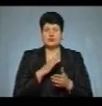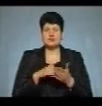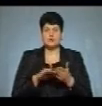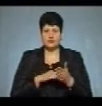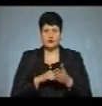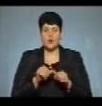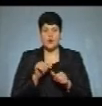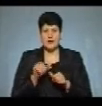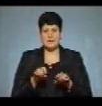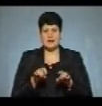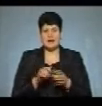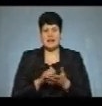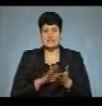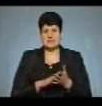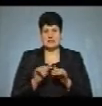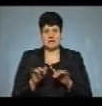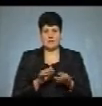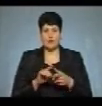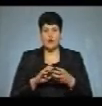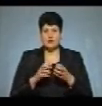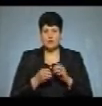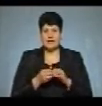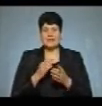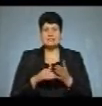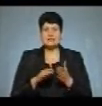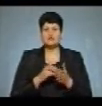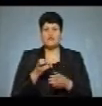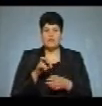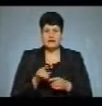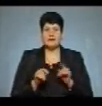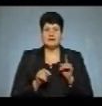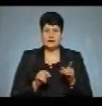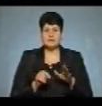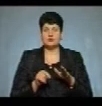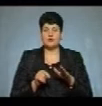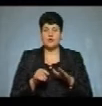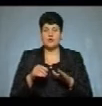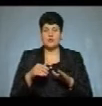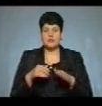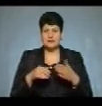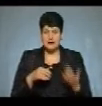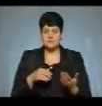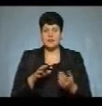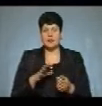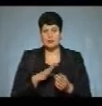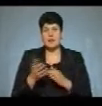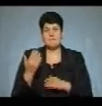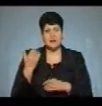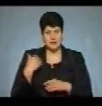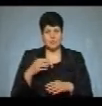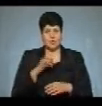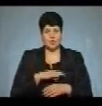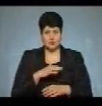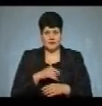окремі реєстраційні дії. По результатах скасування та сторона конфлікту, яка була перед тим, користувалася